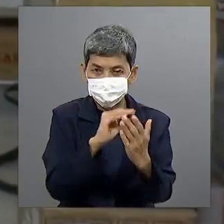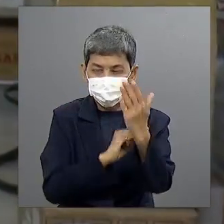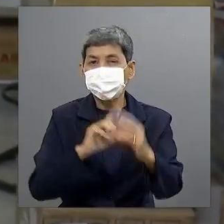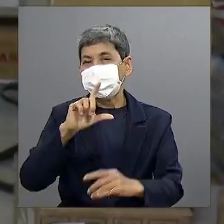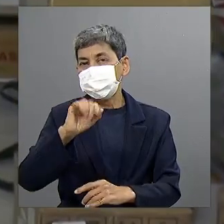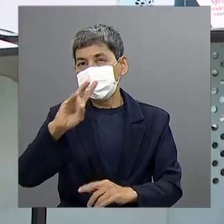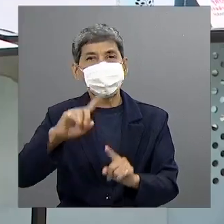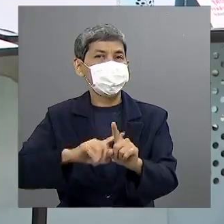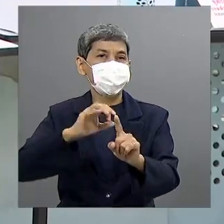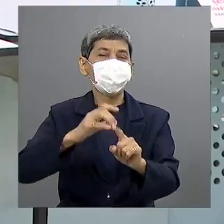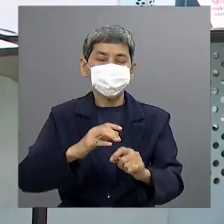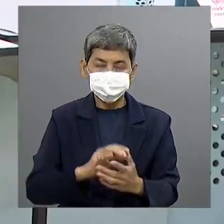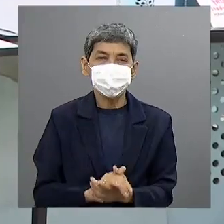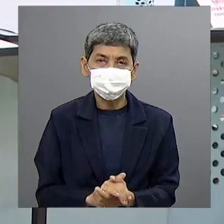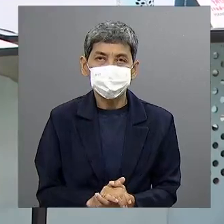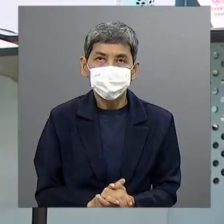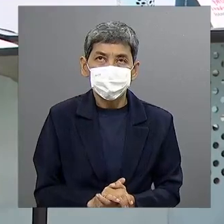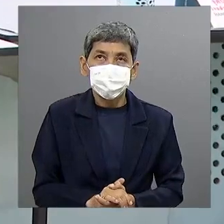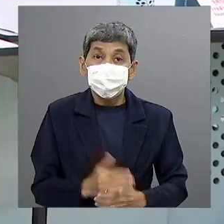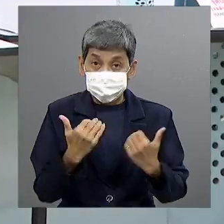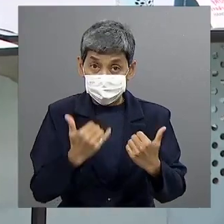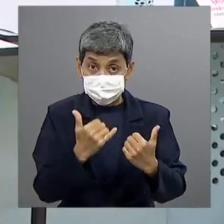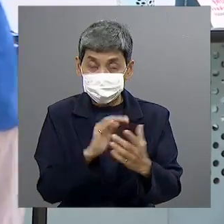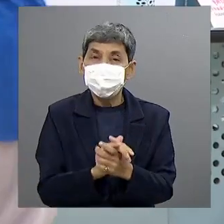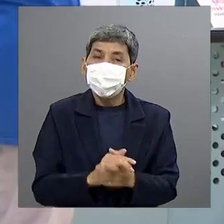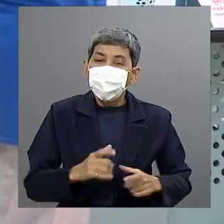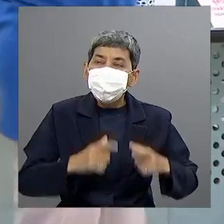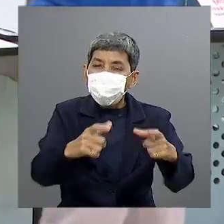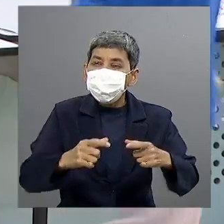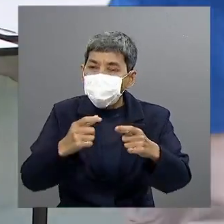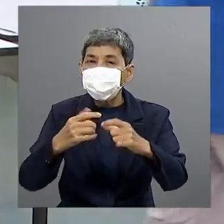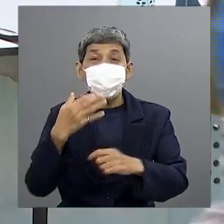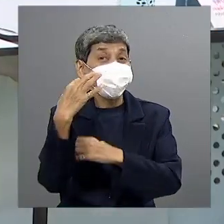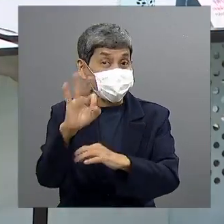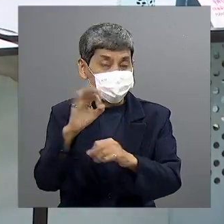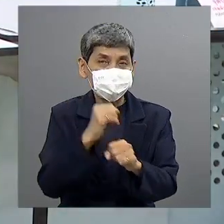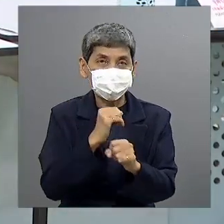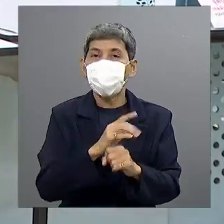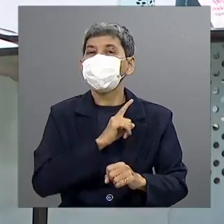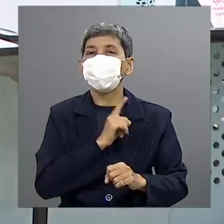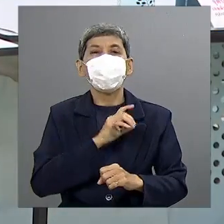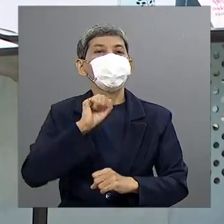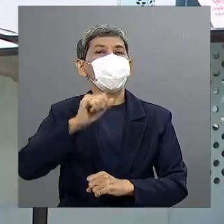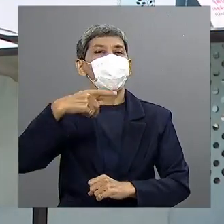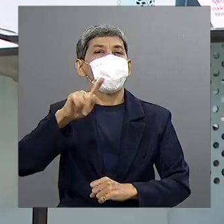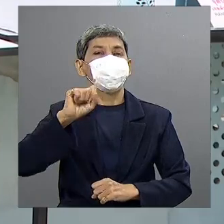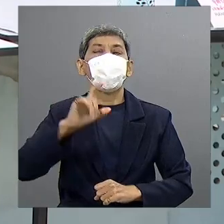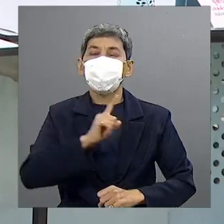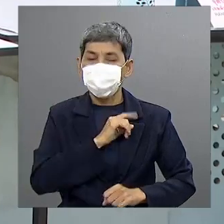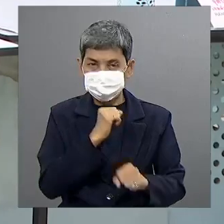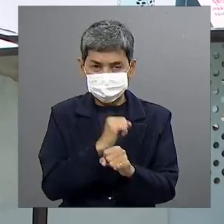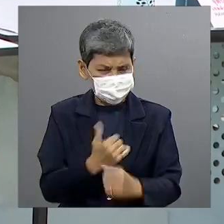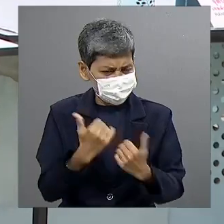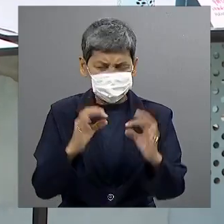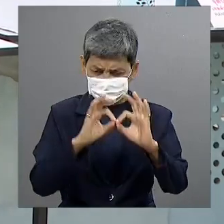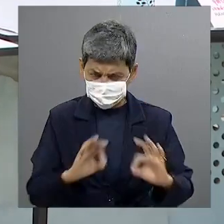นี้ค่ะแน่นอนว่าทิศทางการแจก ATK ฟรีนะคะภายใต้การแจกของสปสช.เป็นสถานการณ์สำคัญเช่นเดียวกันค่ะเ